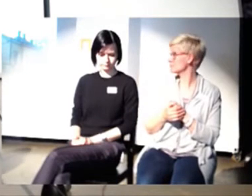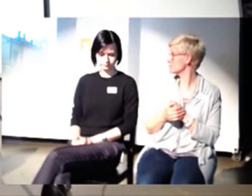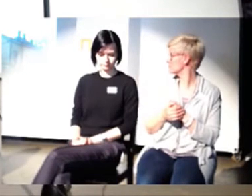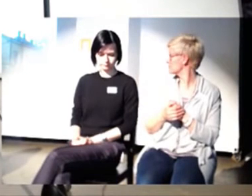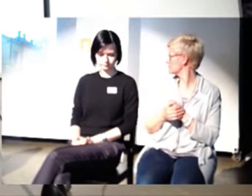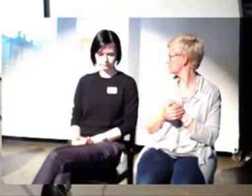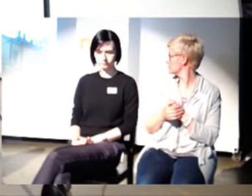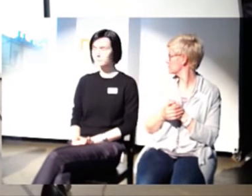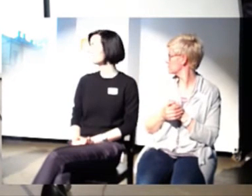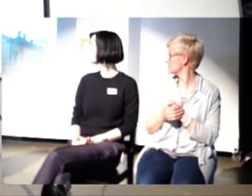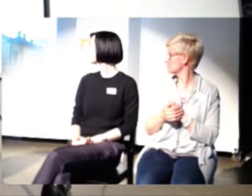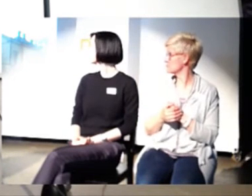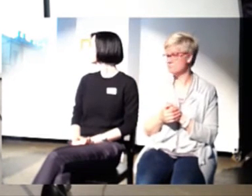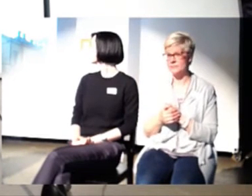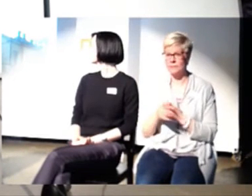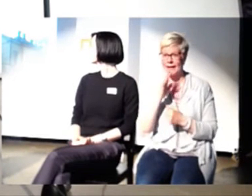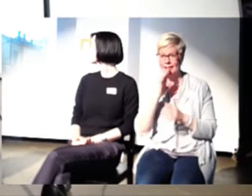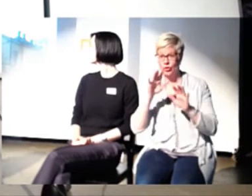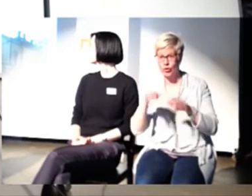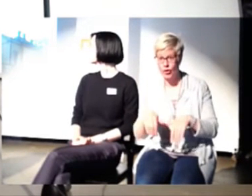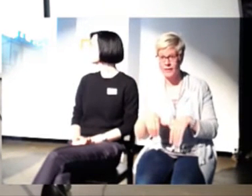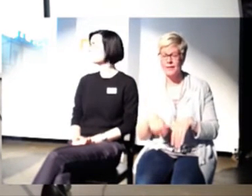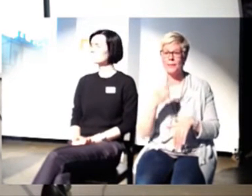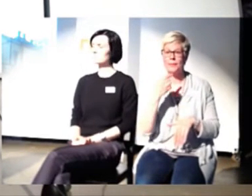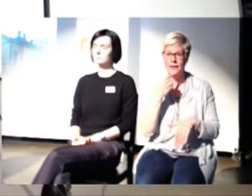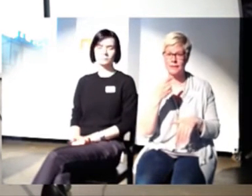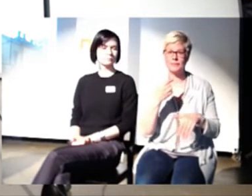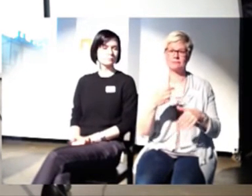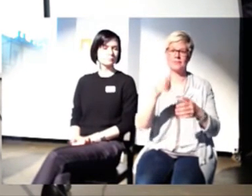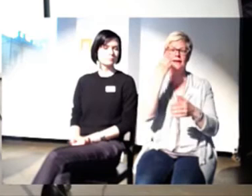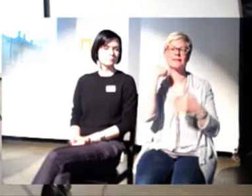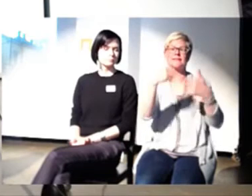Eli tosiaan, jos mä nyt sanoin jo, niin tämä on se pienempi residenssirakennus,